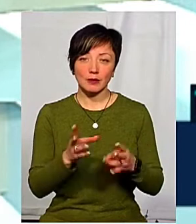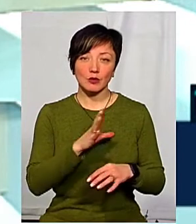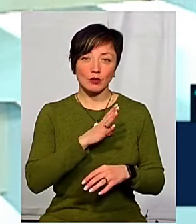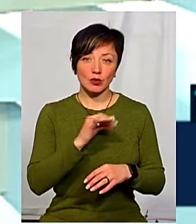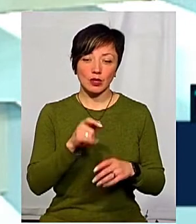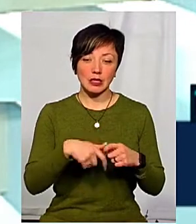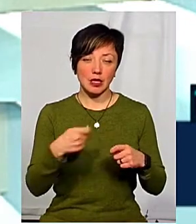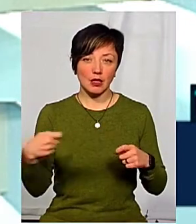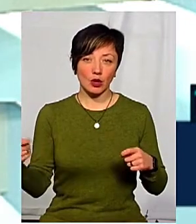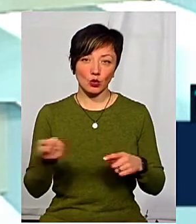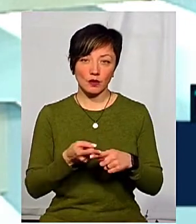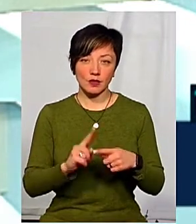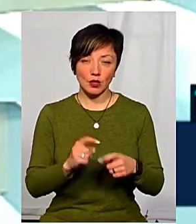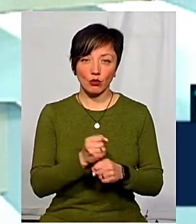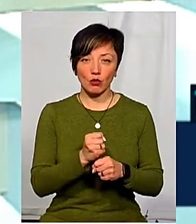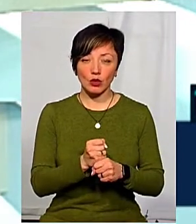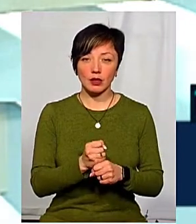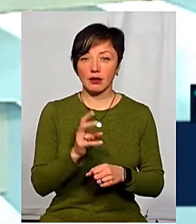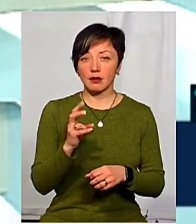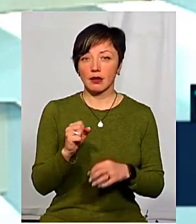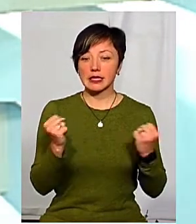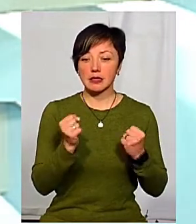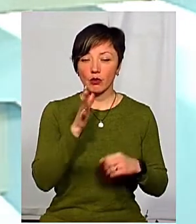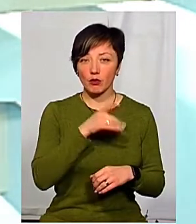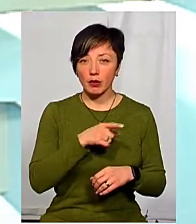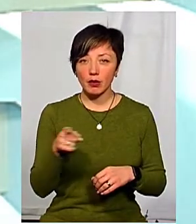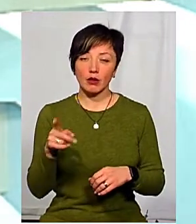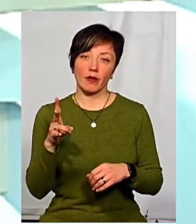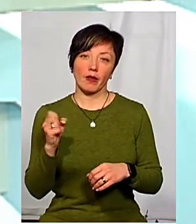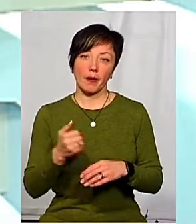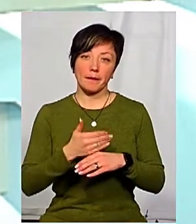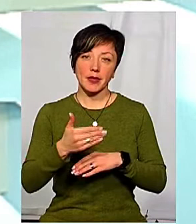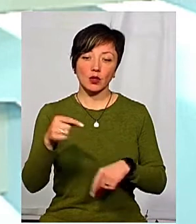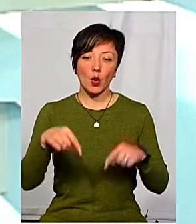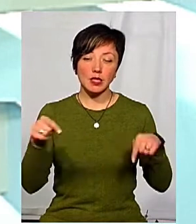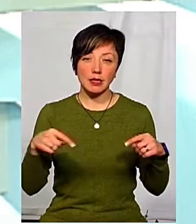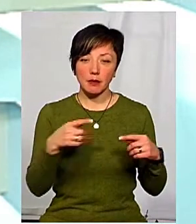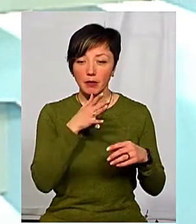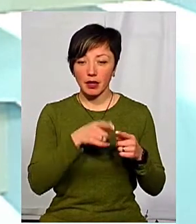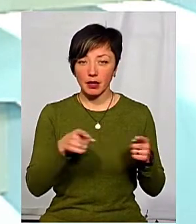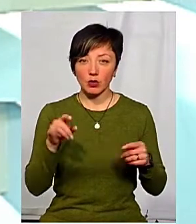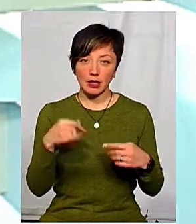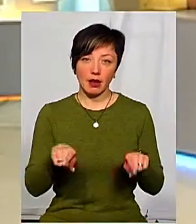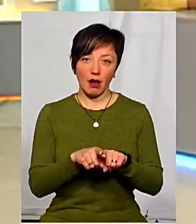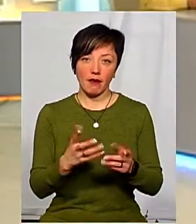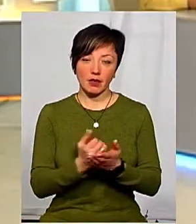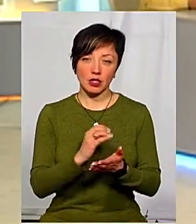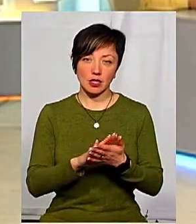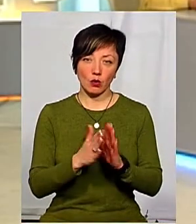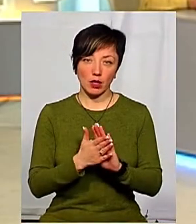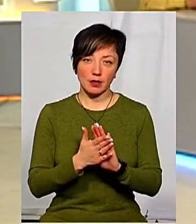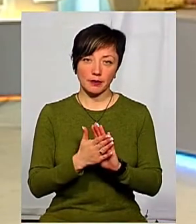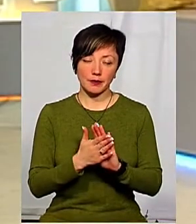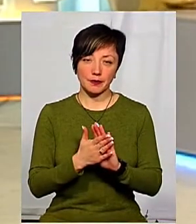потрібно було, і затягнув ці роботи на зимній період, на пізньо-осінній період, і тому така вийшла